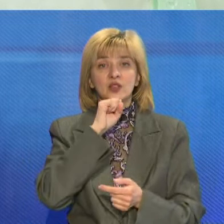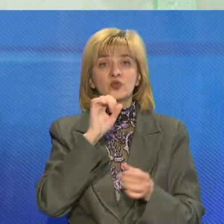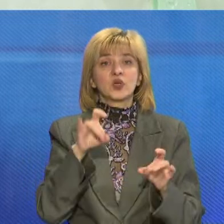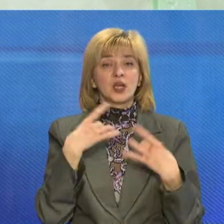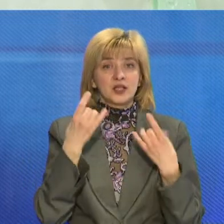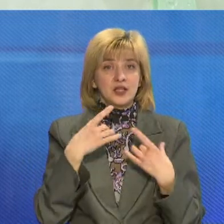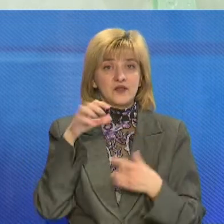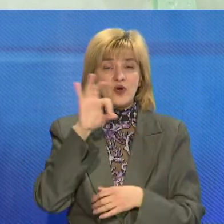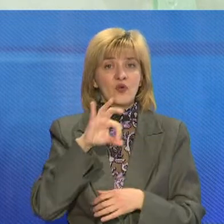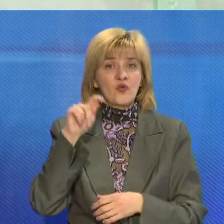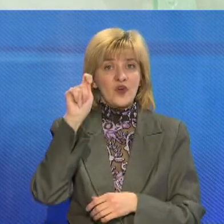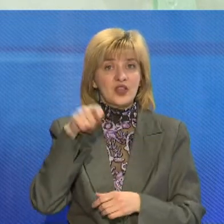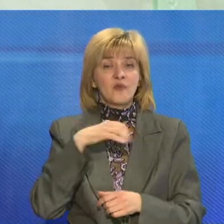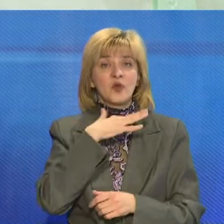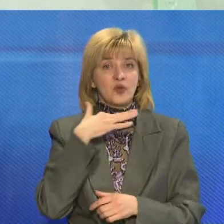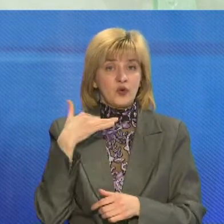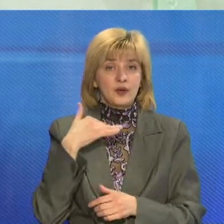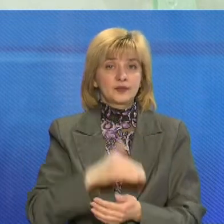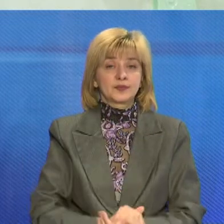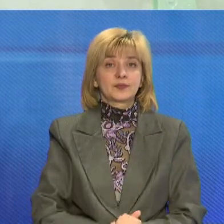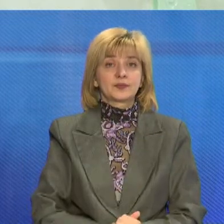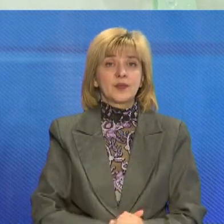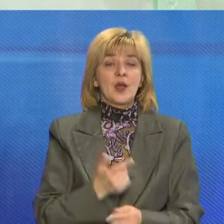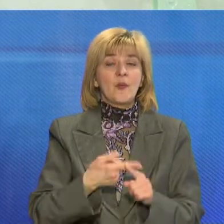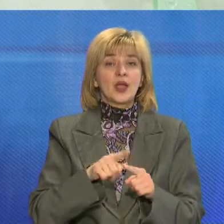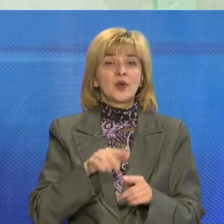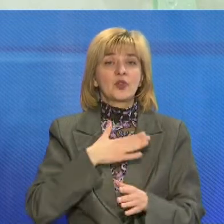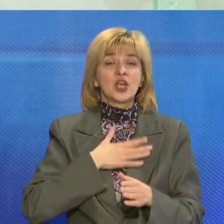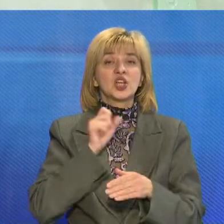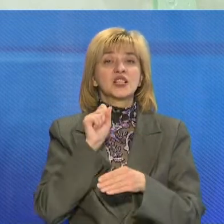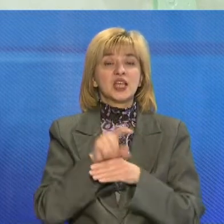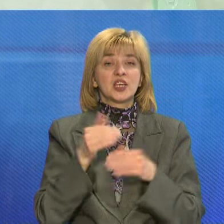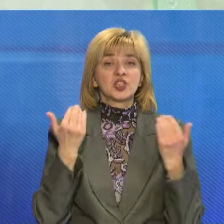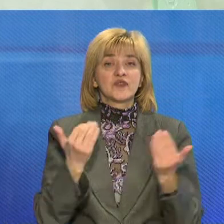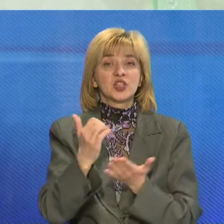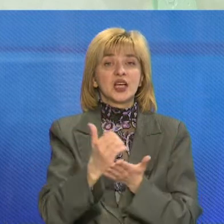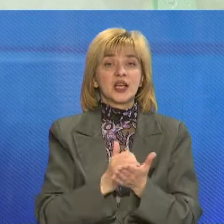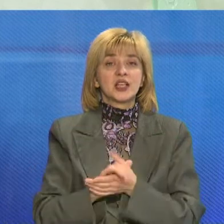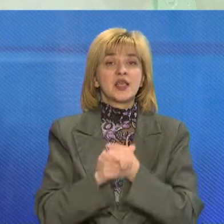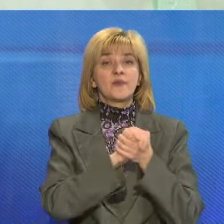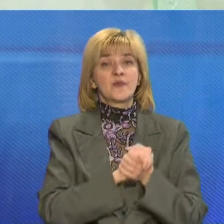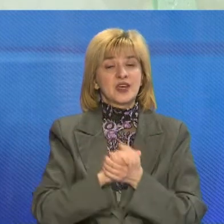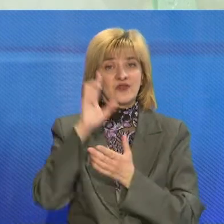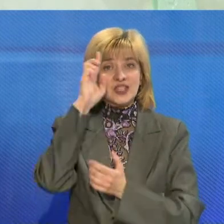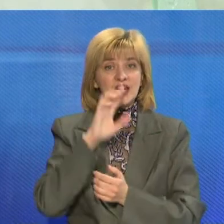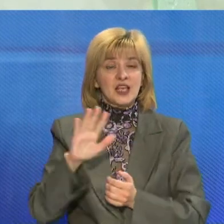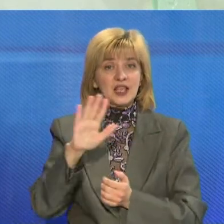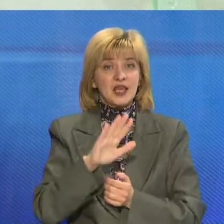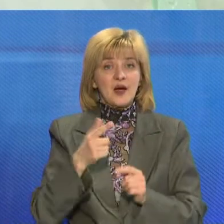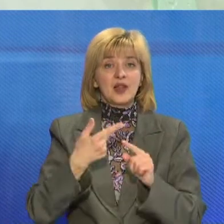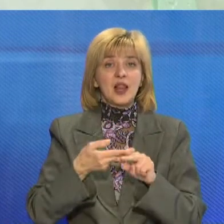войну. И достаточно много. Поэтому наша задача сегодня – сохранить мир в нашей стране. Для